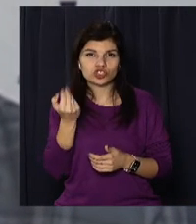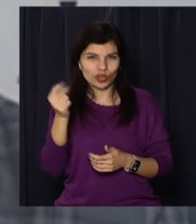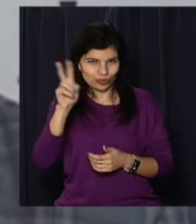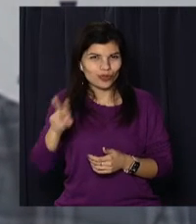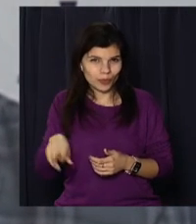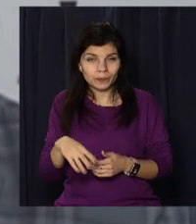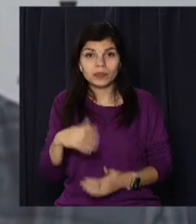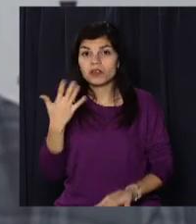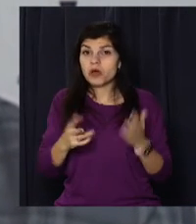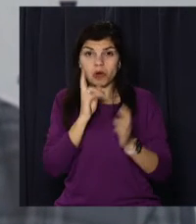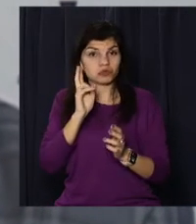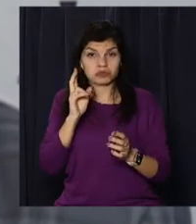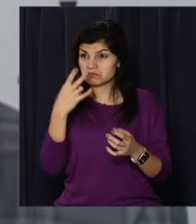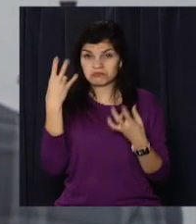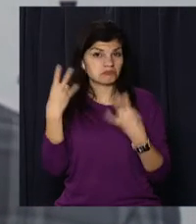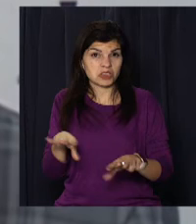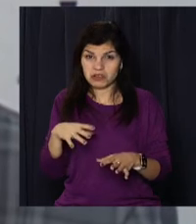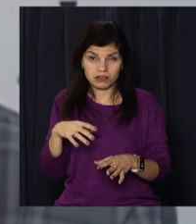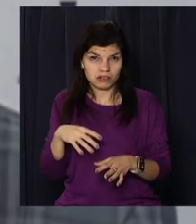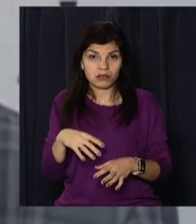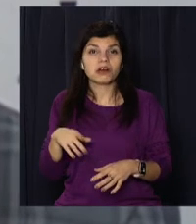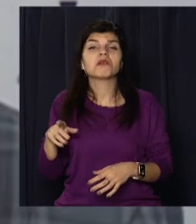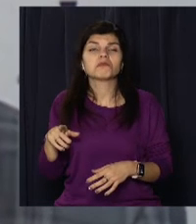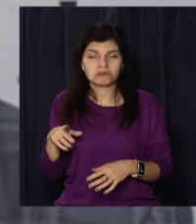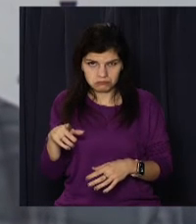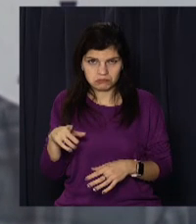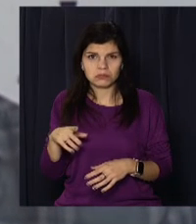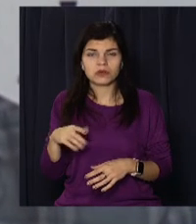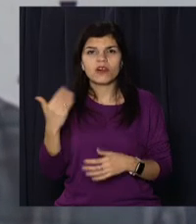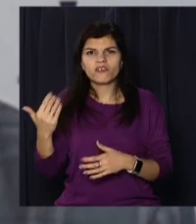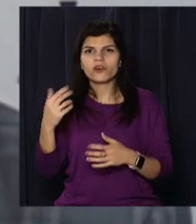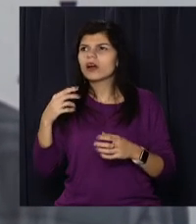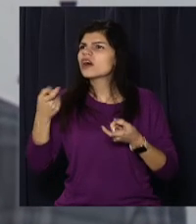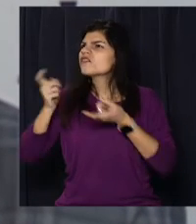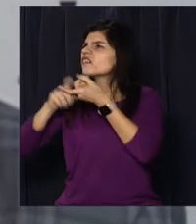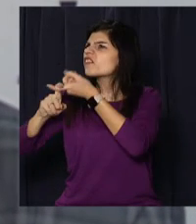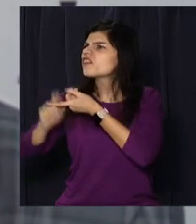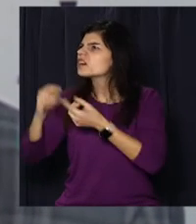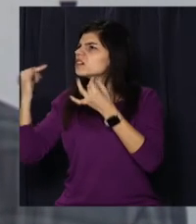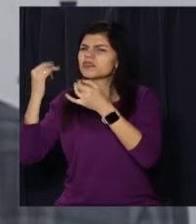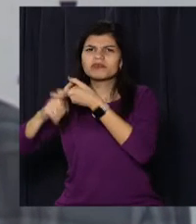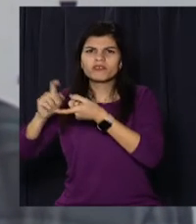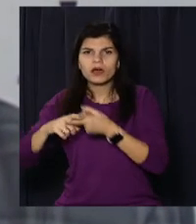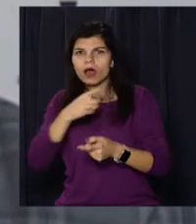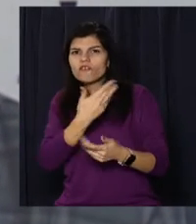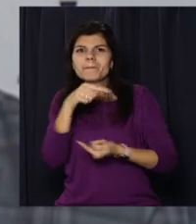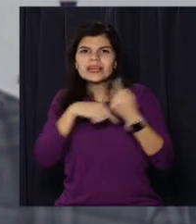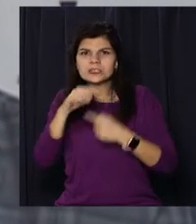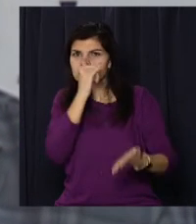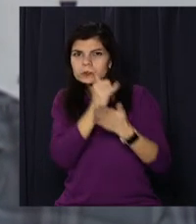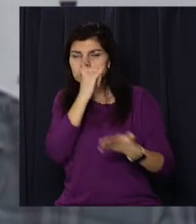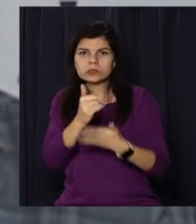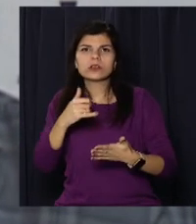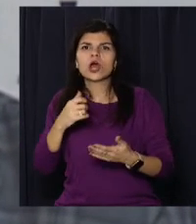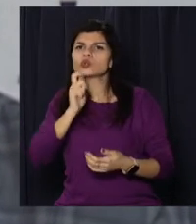Для тих, хто відмовлявся, активісти застосовували увесь арсенал громадського впливу. Блокували діяльність підприємства,